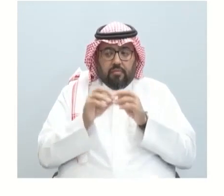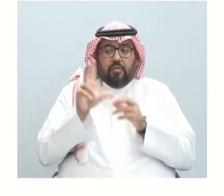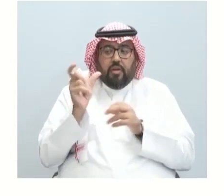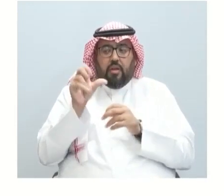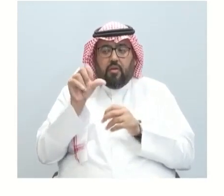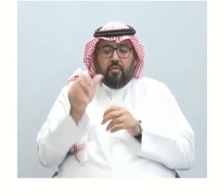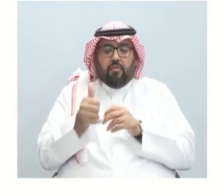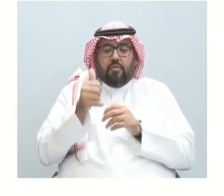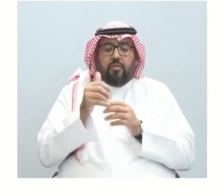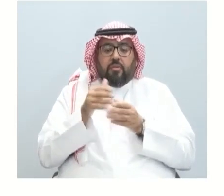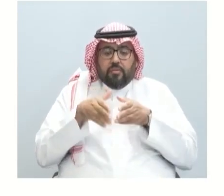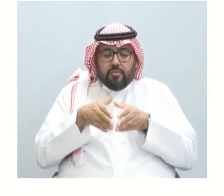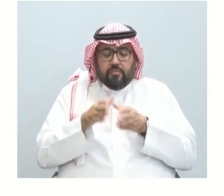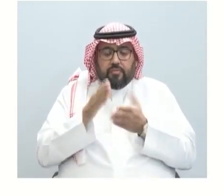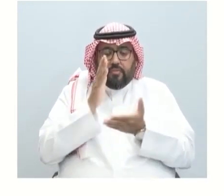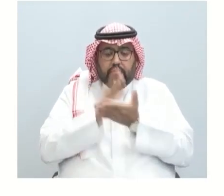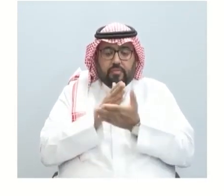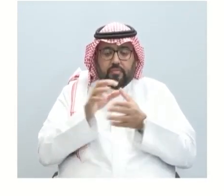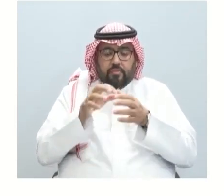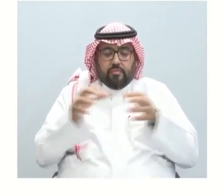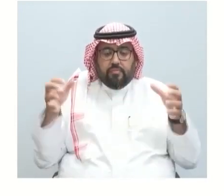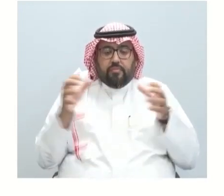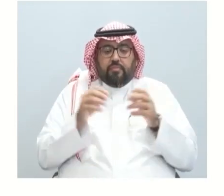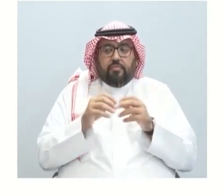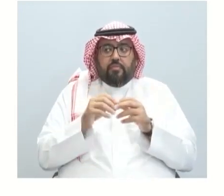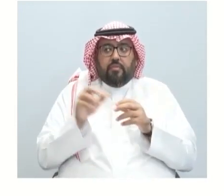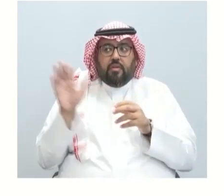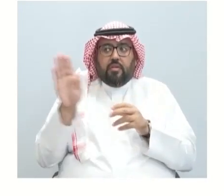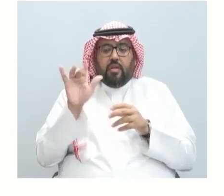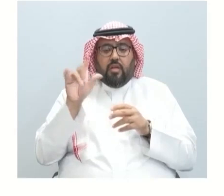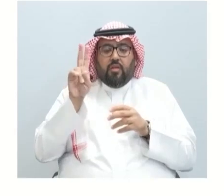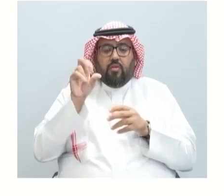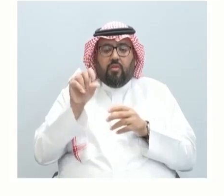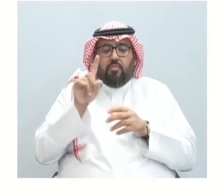بواسطه الانقسام المتساوي وعمليه انقسام السيتو